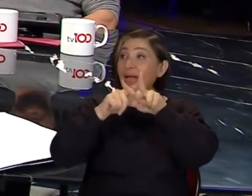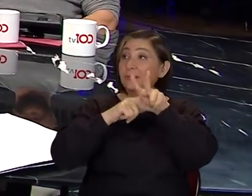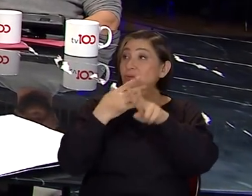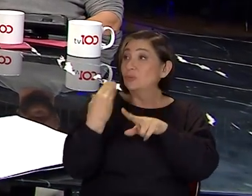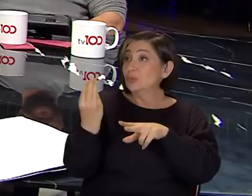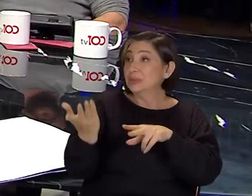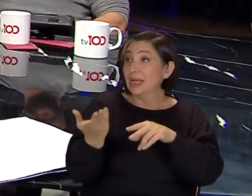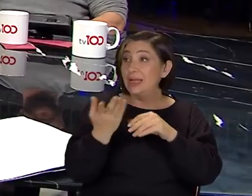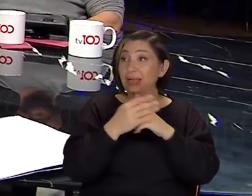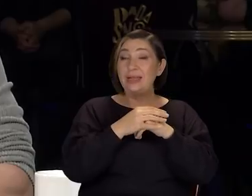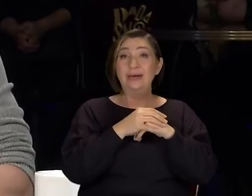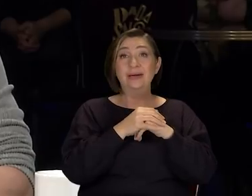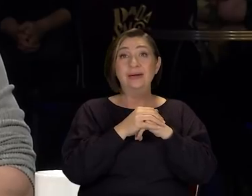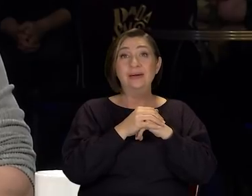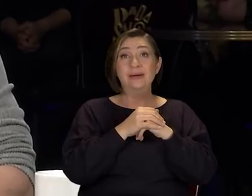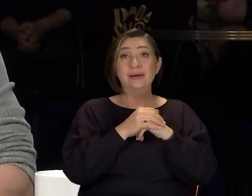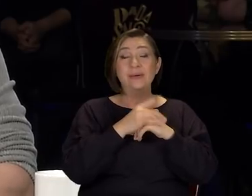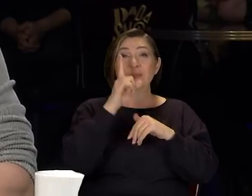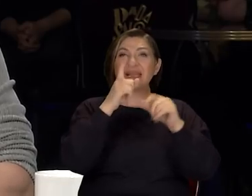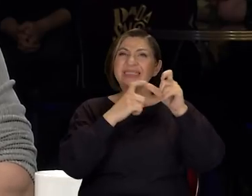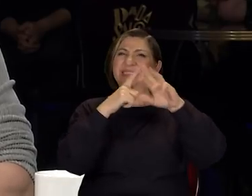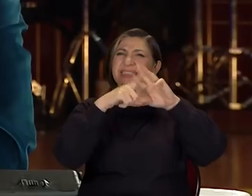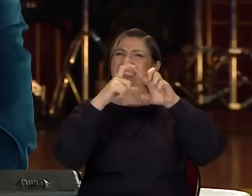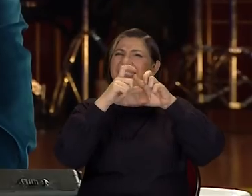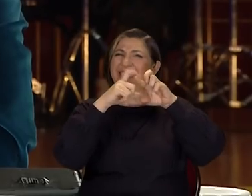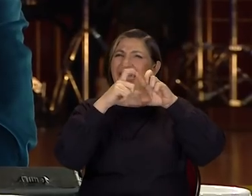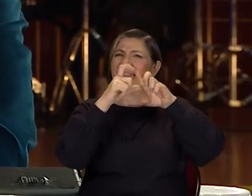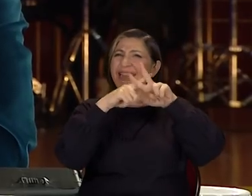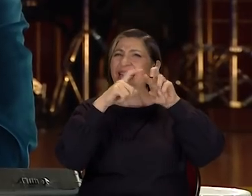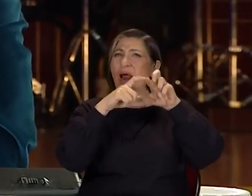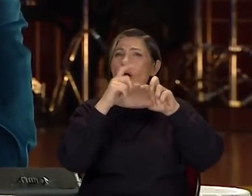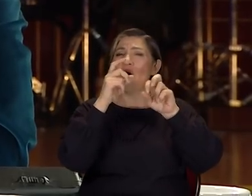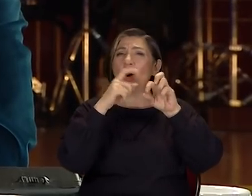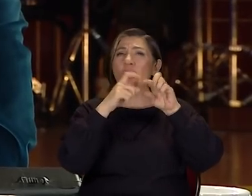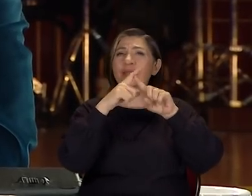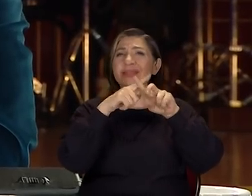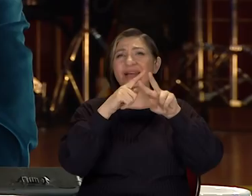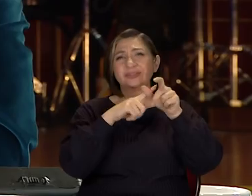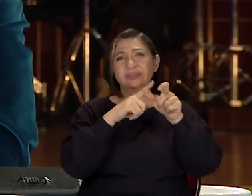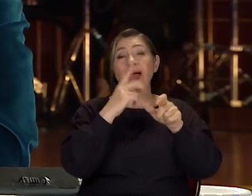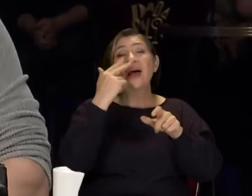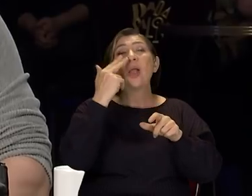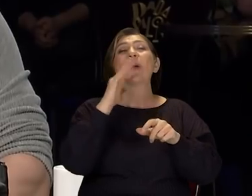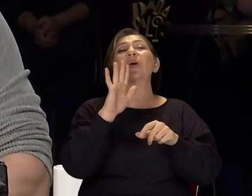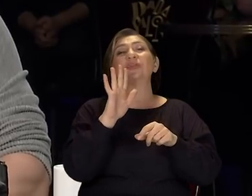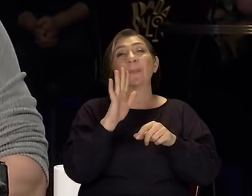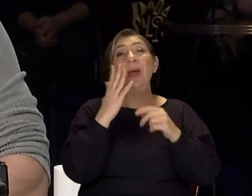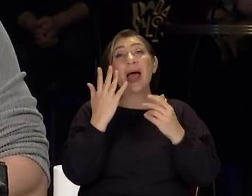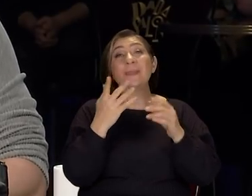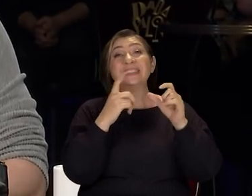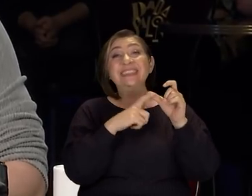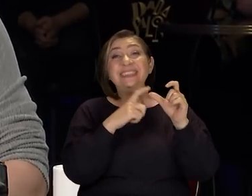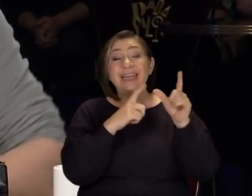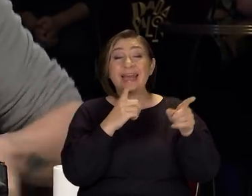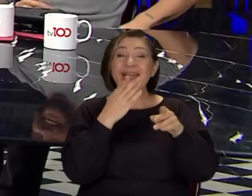Evet tipleri yani. Evet bir acaba tek Serdar. Ama şarkısı da manidar biliyorsun. Ağlamayacağım. Ama